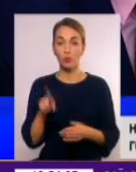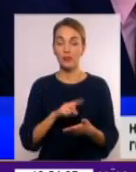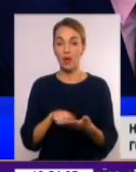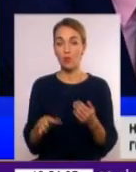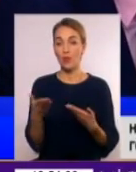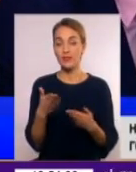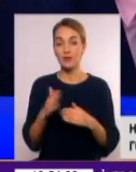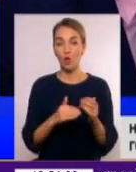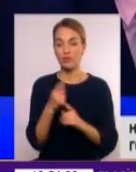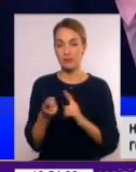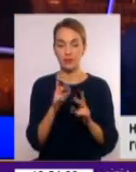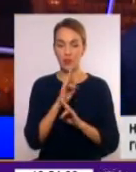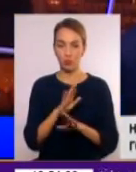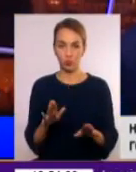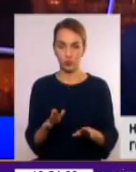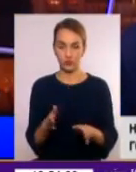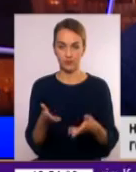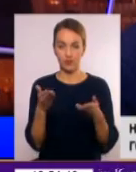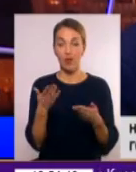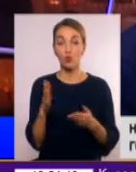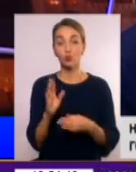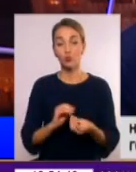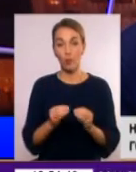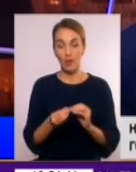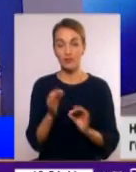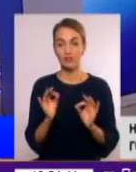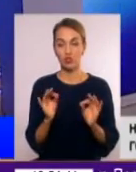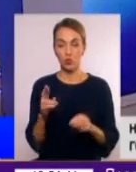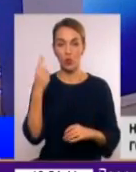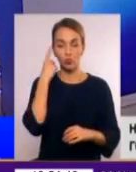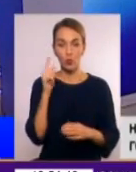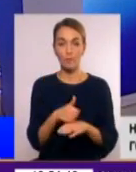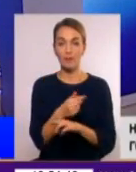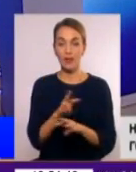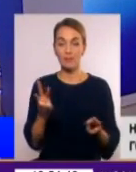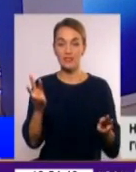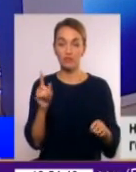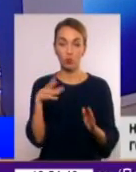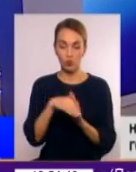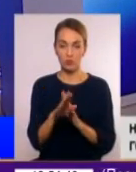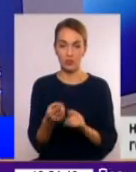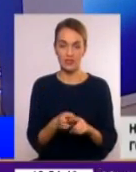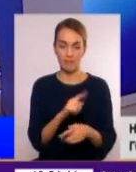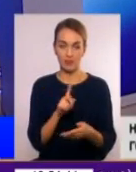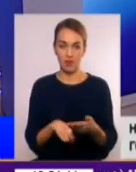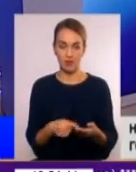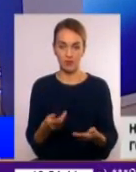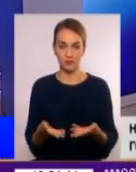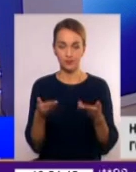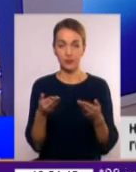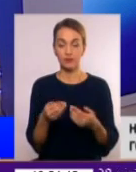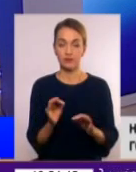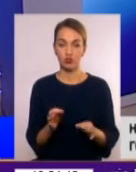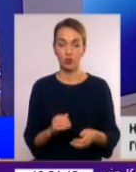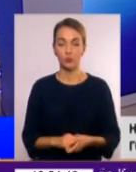про якісь кадрові зміни, вони не будуть прийматися. Mm-hmm. Якщо там будуть проблеми, звичайно, я думаю, що і прем'єр-міністр в тому числі буде це питання відповідна піднімати. Відповідна реакція буде.